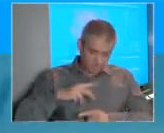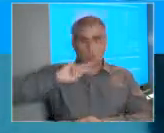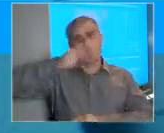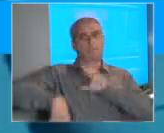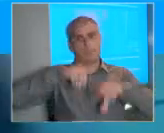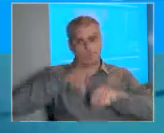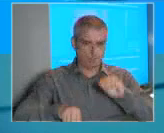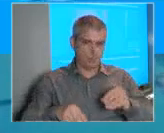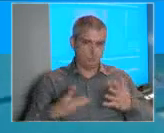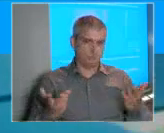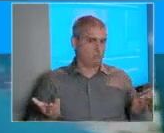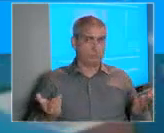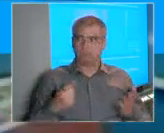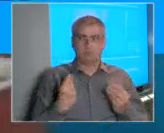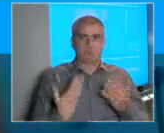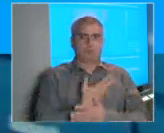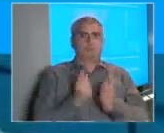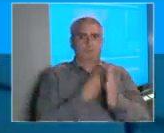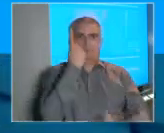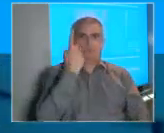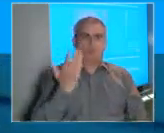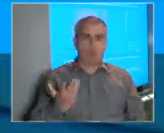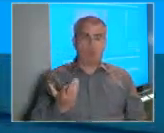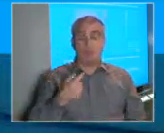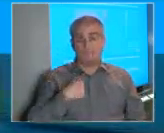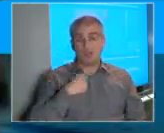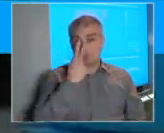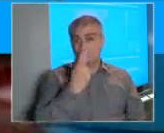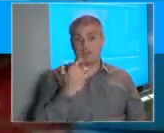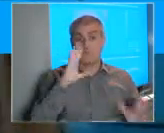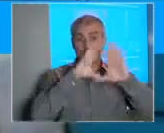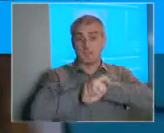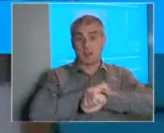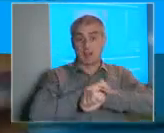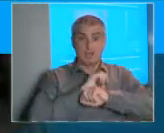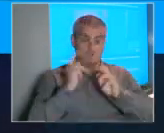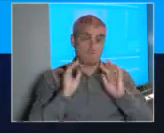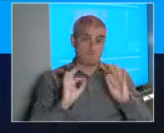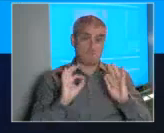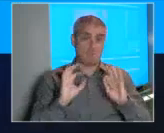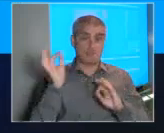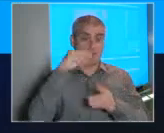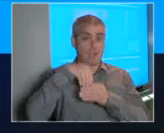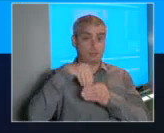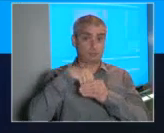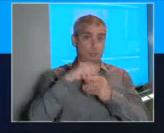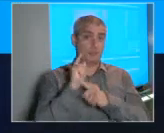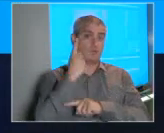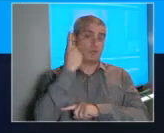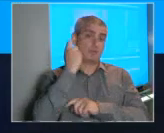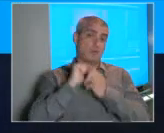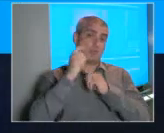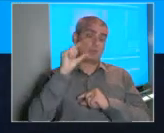לעוד מערכת בחירות. כל זה חדש, ואנחנו נראה בלילה אם באמת אחוזי ההצבעה